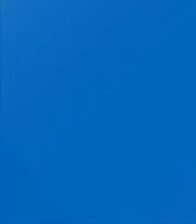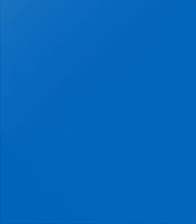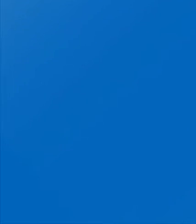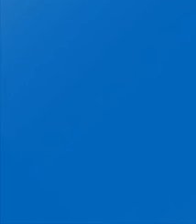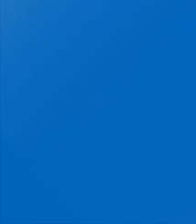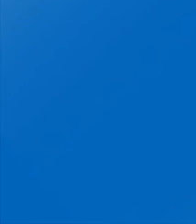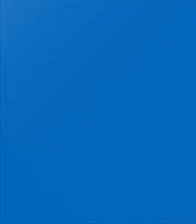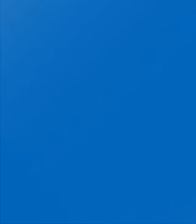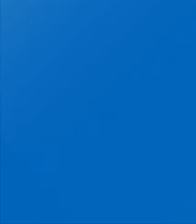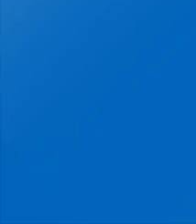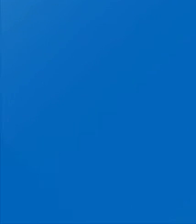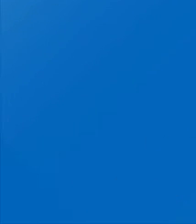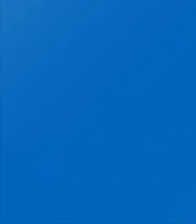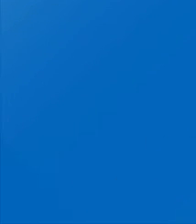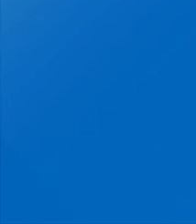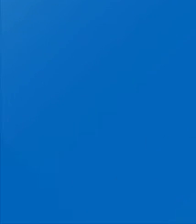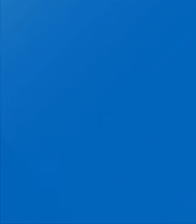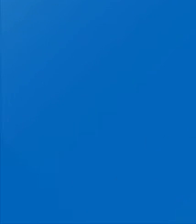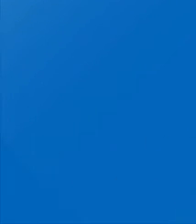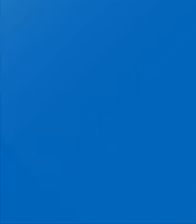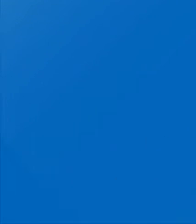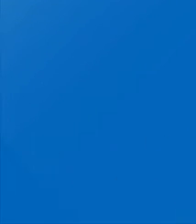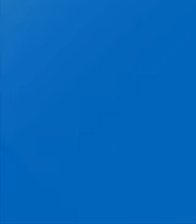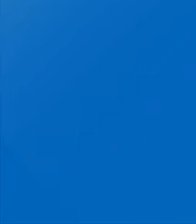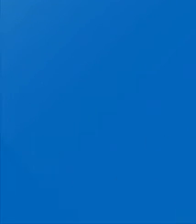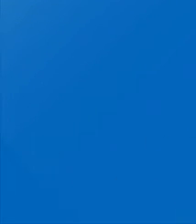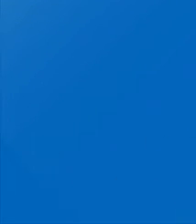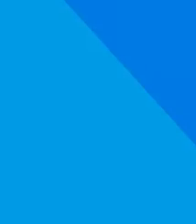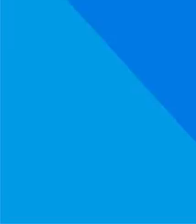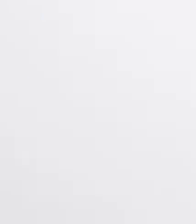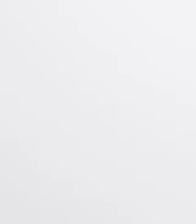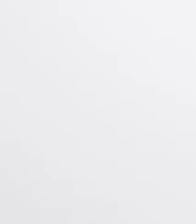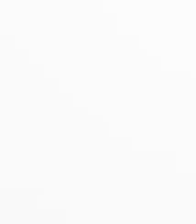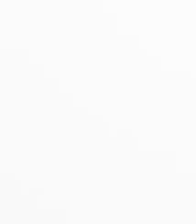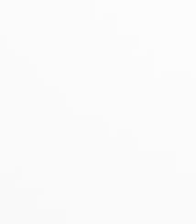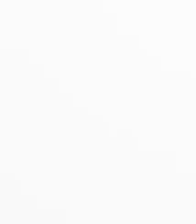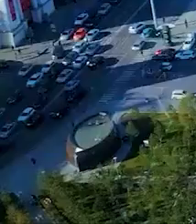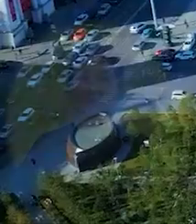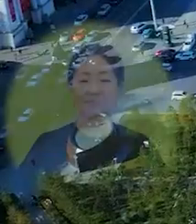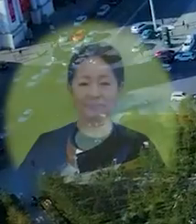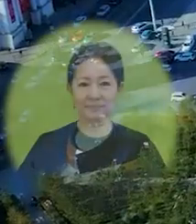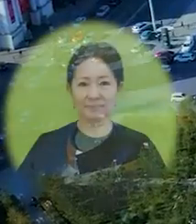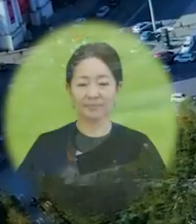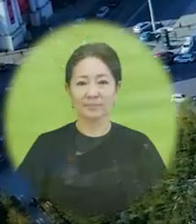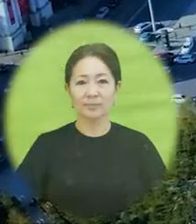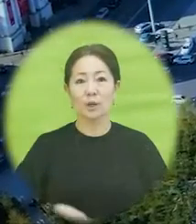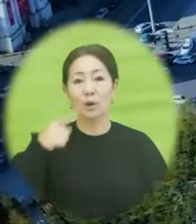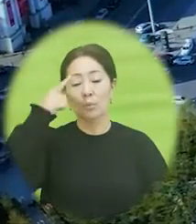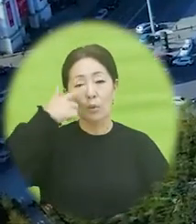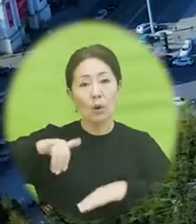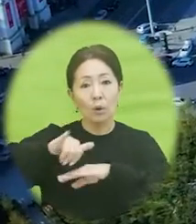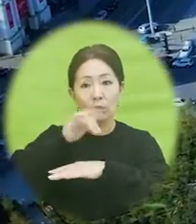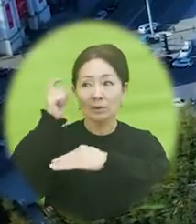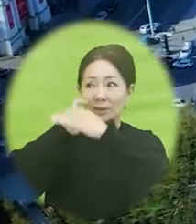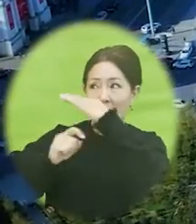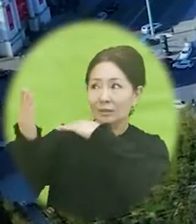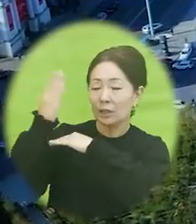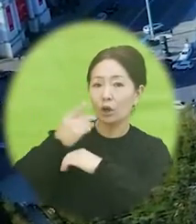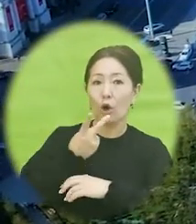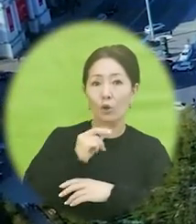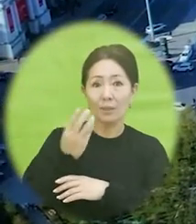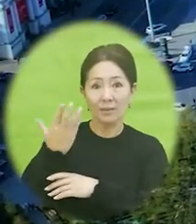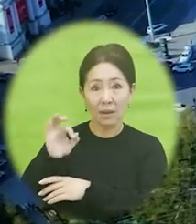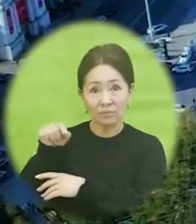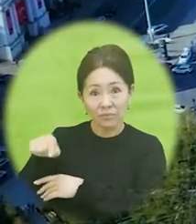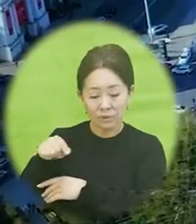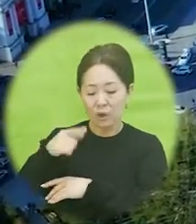Монгол Улсын Засгийн газрын хэрэгжүүлэгч агентлаг, Улсын бүртгэлийн ерөнхий газар. Монгол Улсын Алсын Хараа